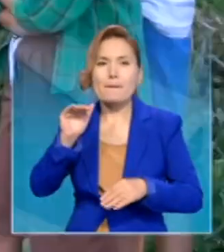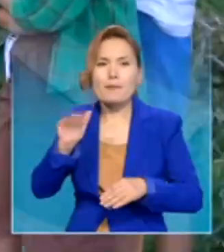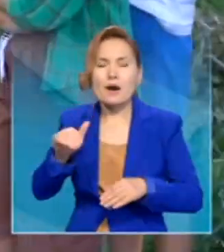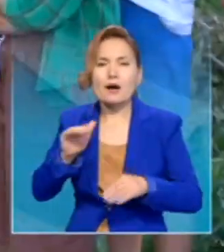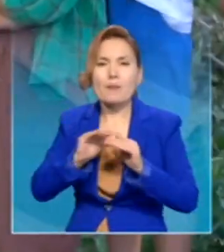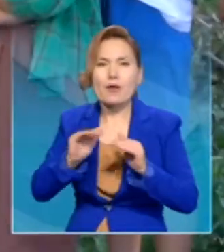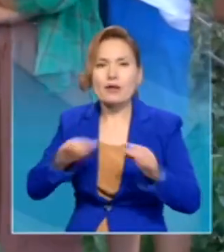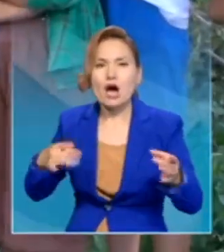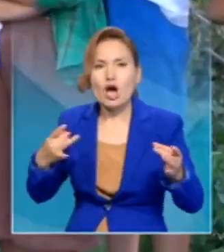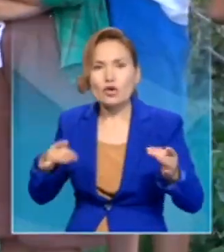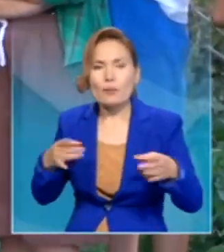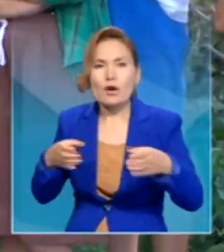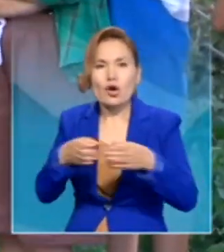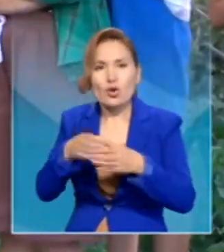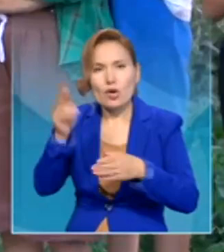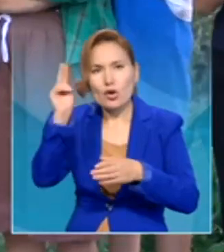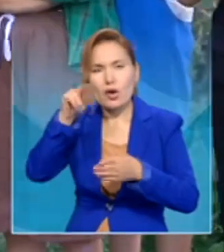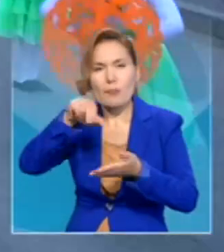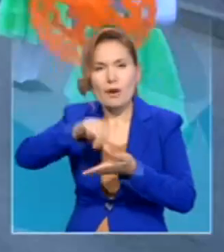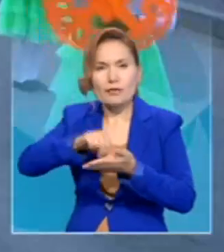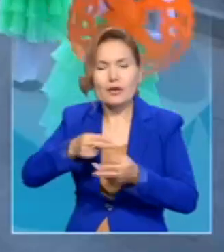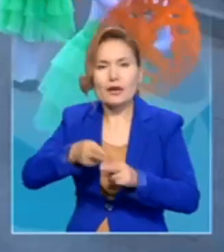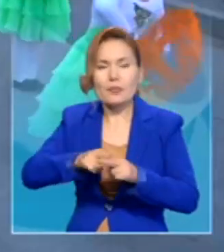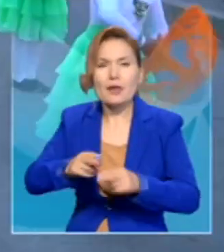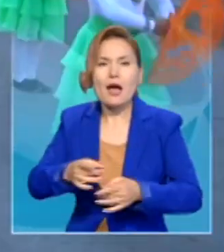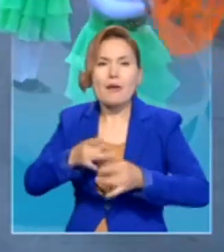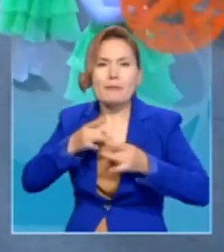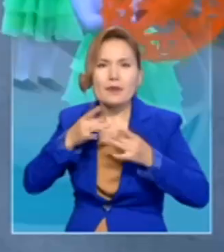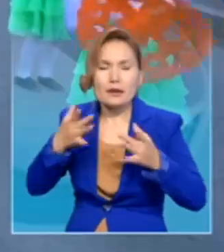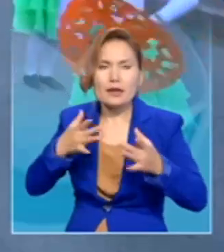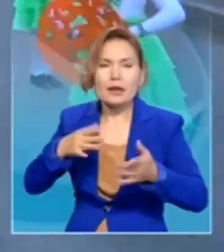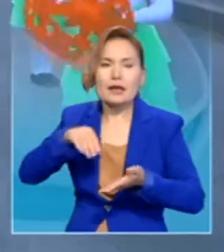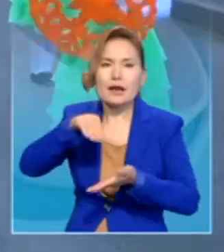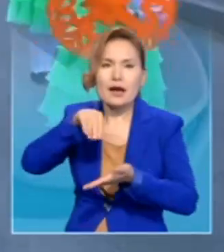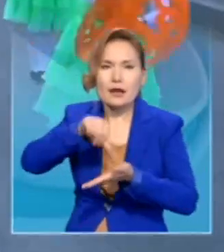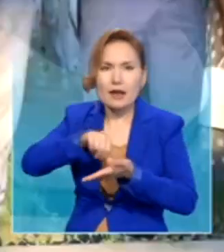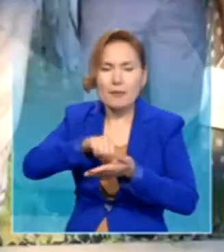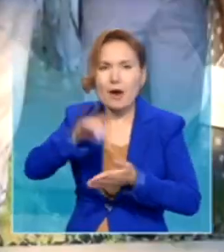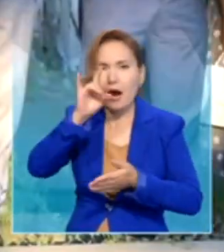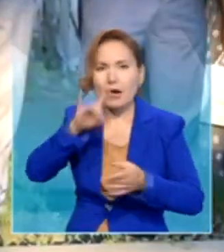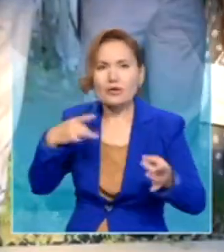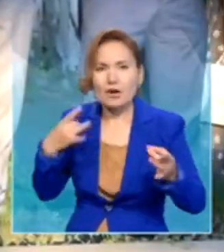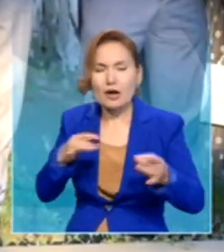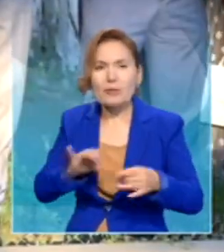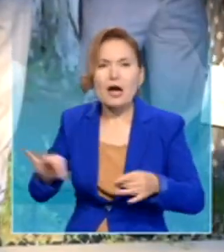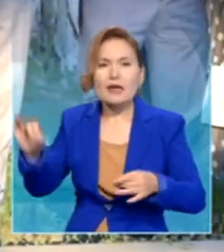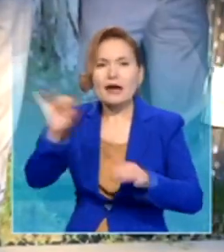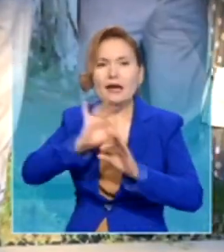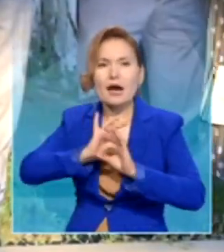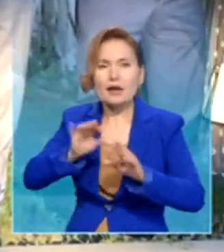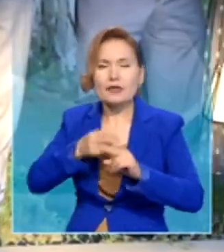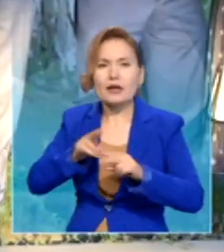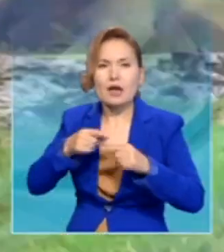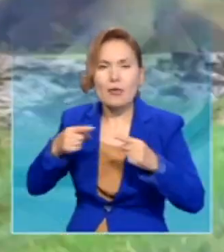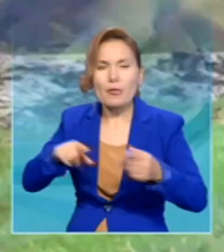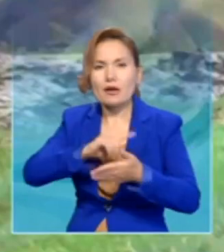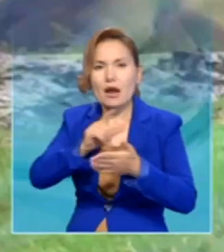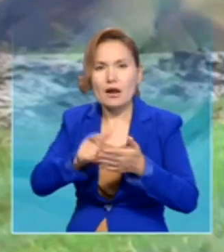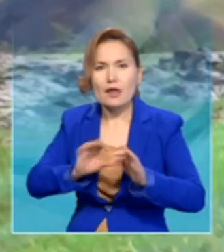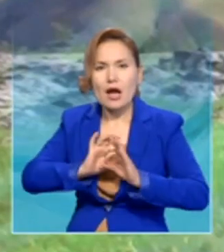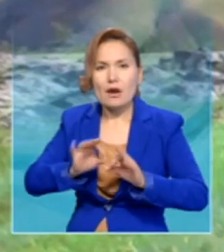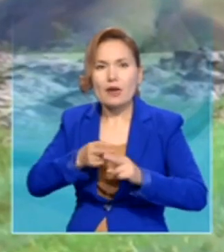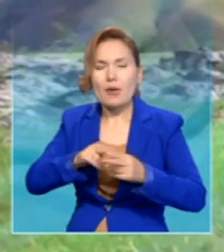бала домбыра үйірмелеріне қатысады. Мерекелік шарада кәсіби күйшілер Қазақтың киелі аспабының шығу тарихын айтып, түрлі аңыздарды